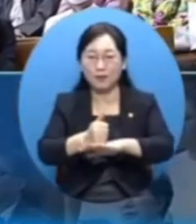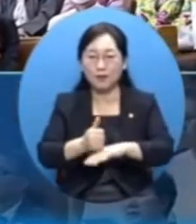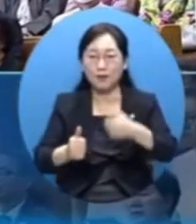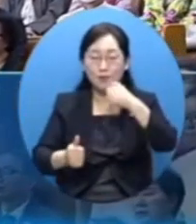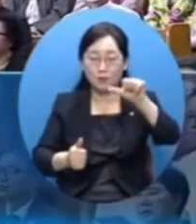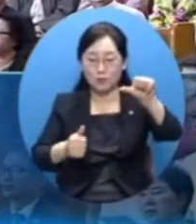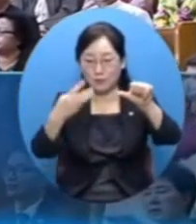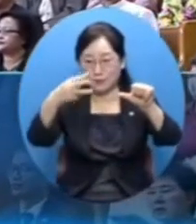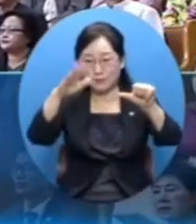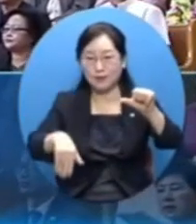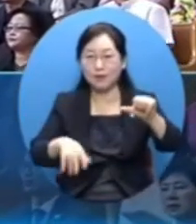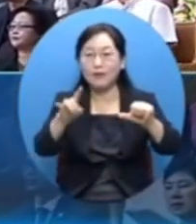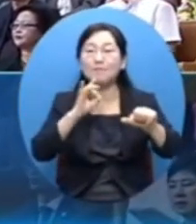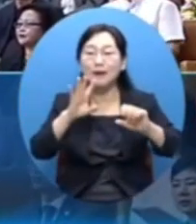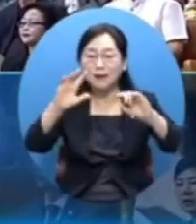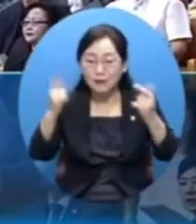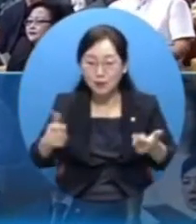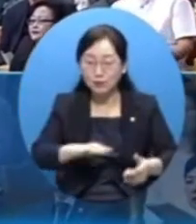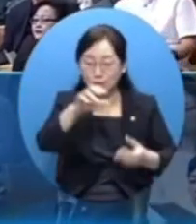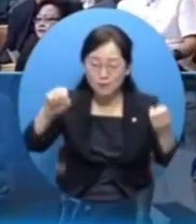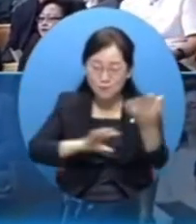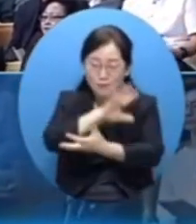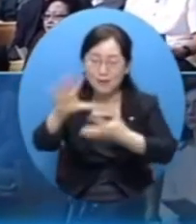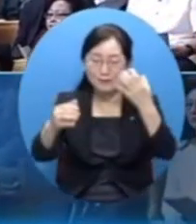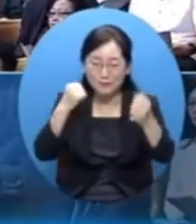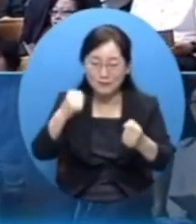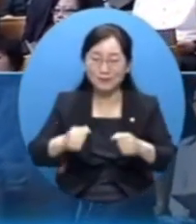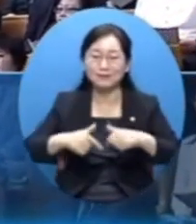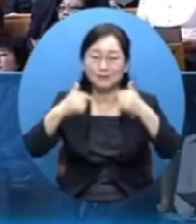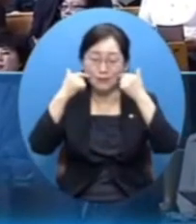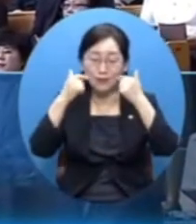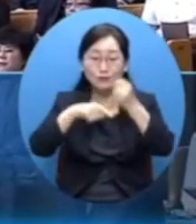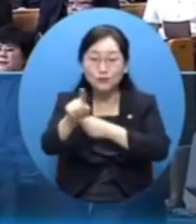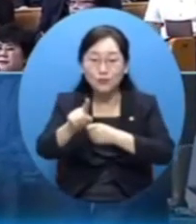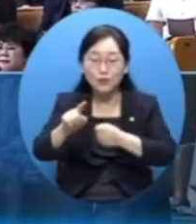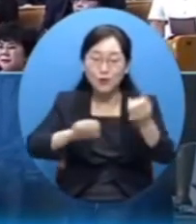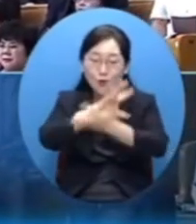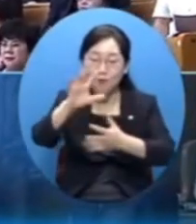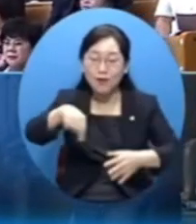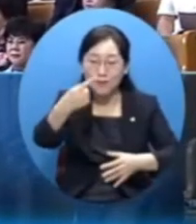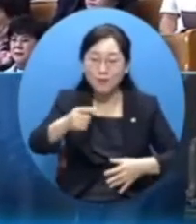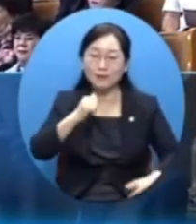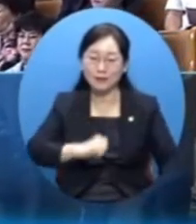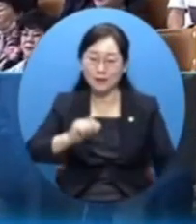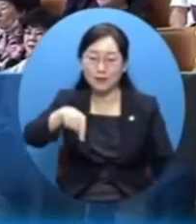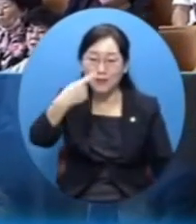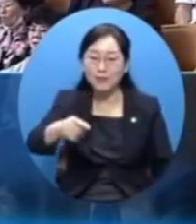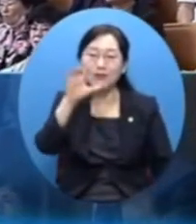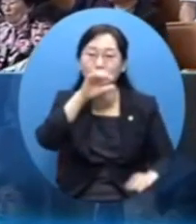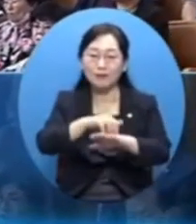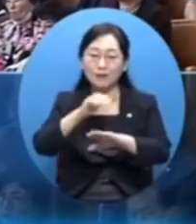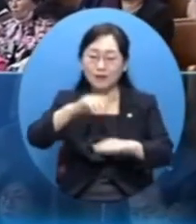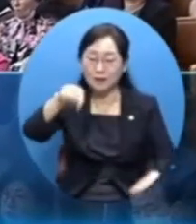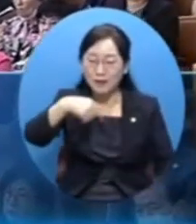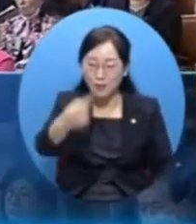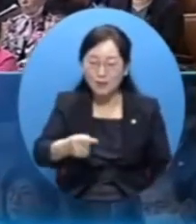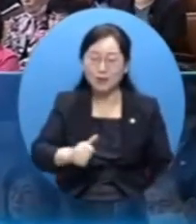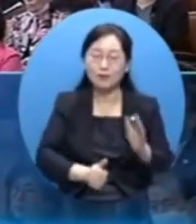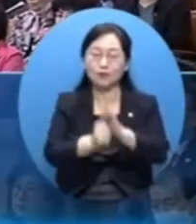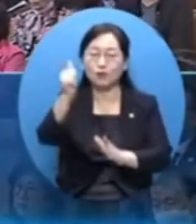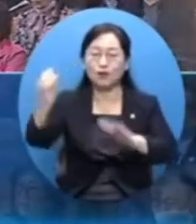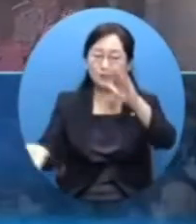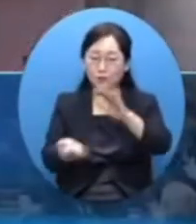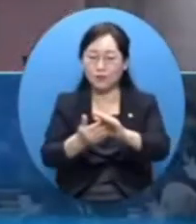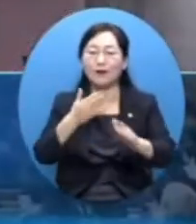말씀합니다 다만 이뿐 아니라 우리가 환난 중에도 즐거워하나니이는 환난은 인내를 인내는 연을 연은 소망을